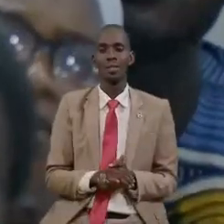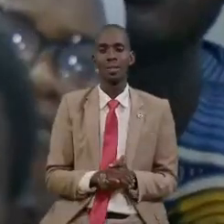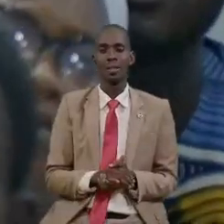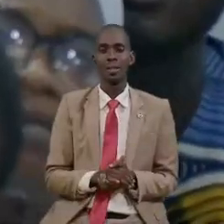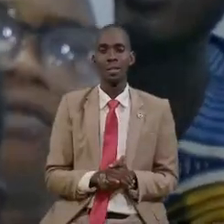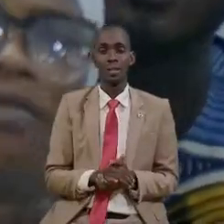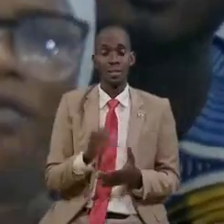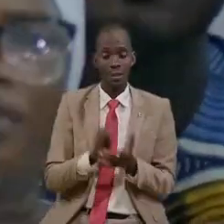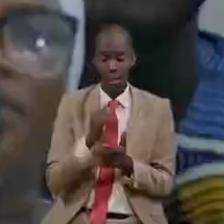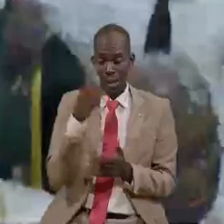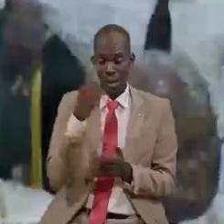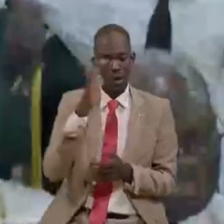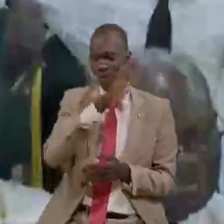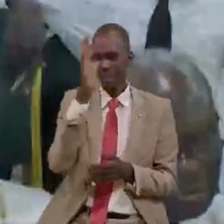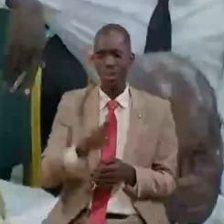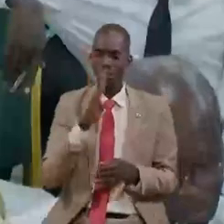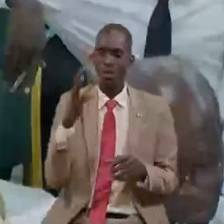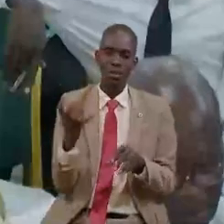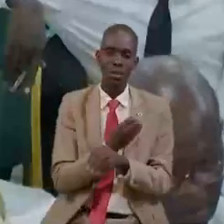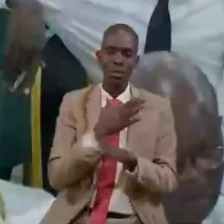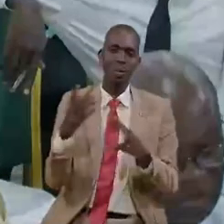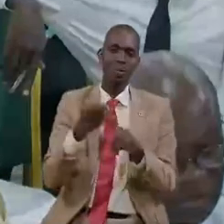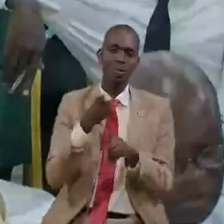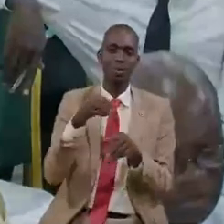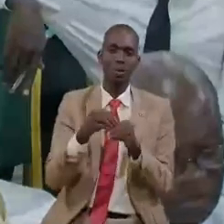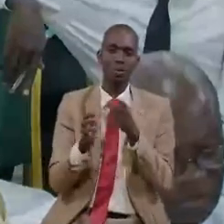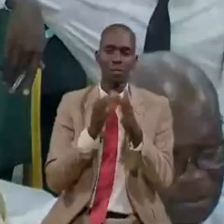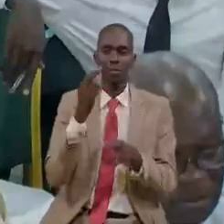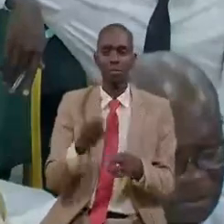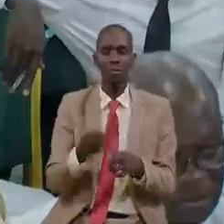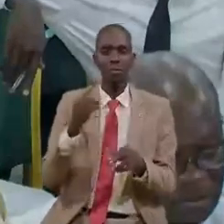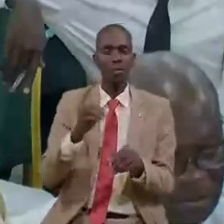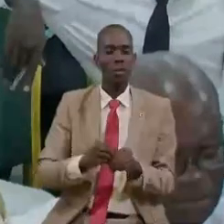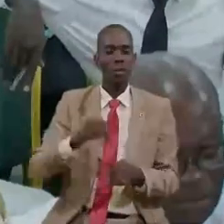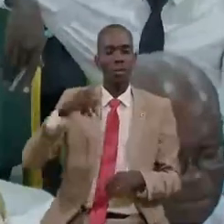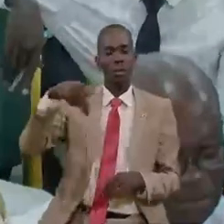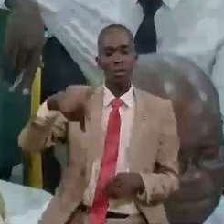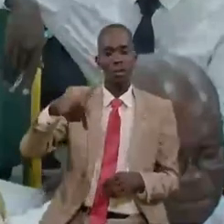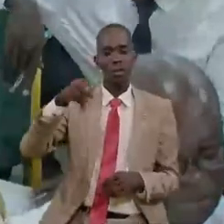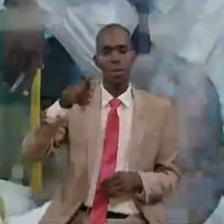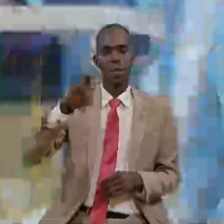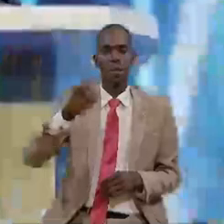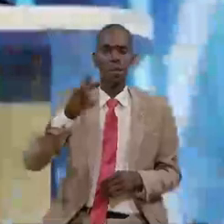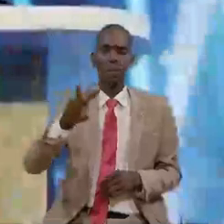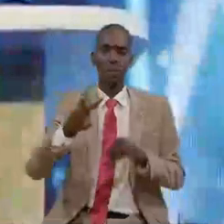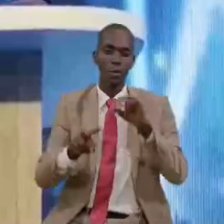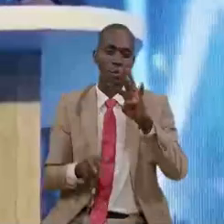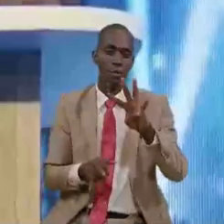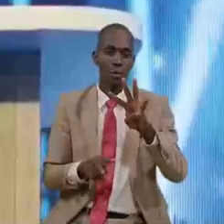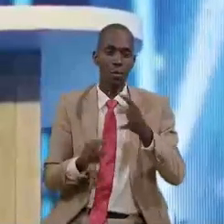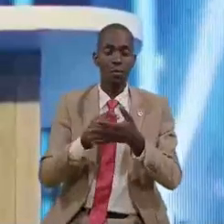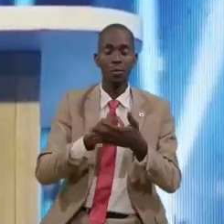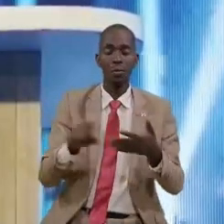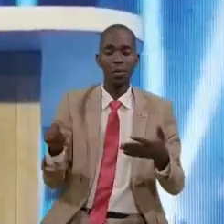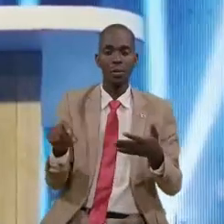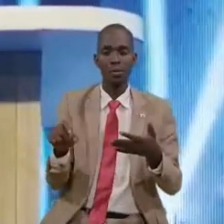vision ne sera pas ôtée de vous. Voyons Proverbe 4. Proverbe chapitre 4,